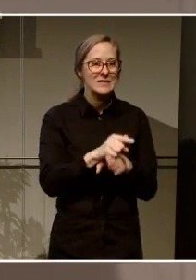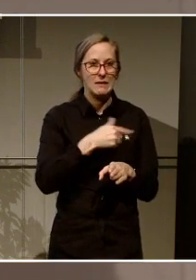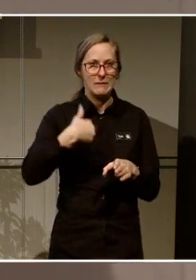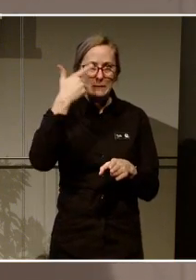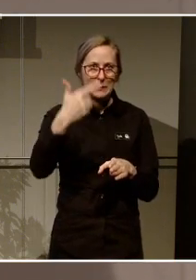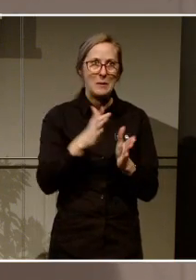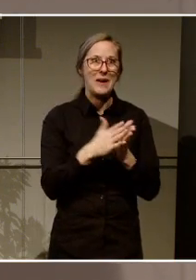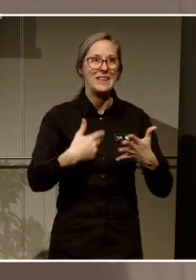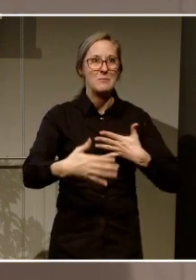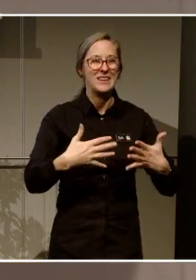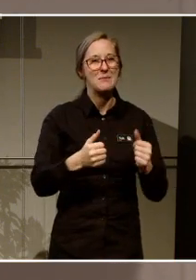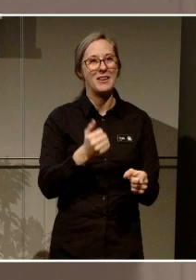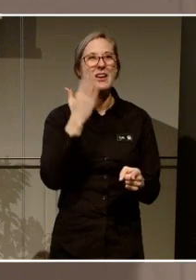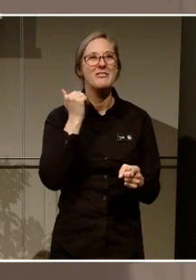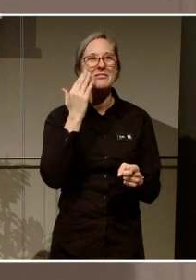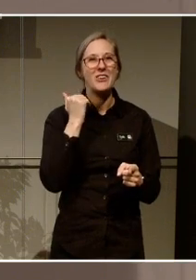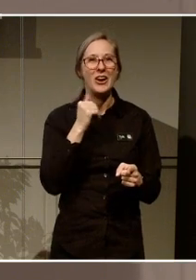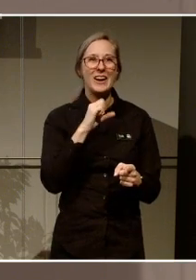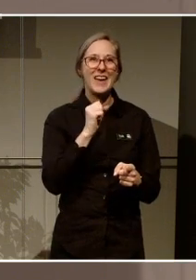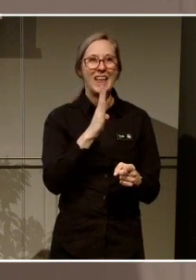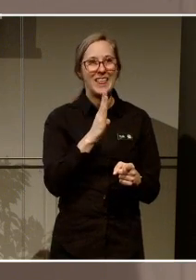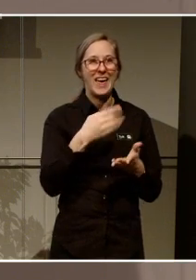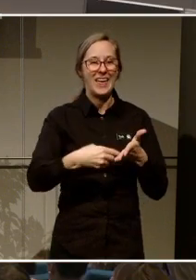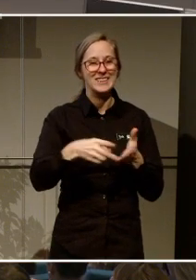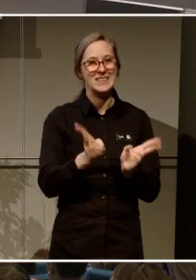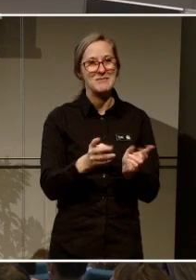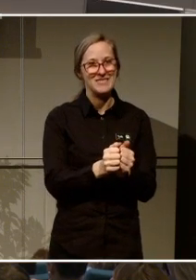förra generaldirektören, så att då fick han ju heta Stefan.